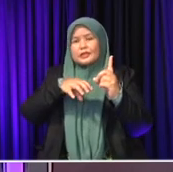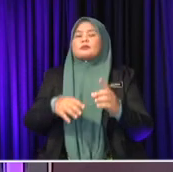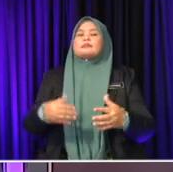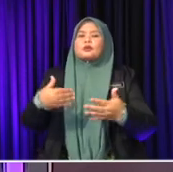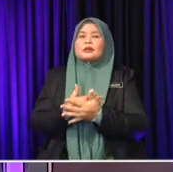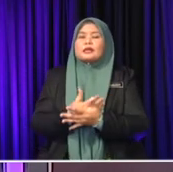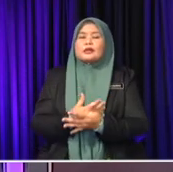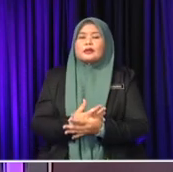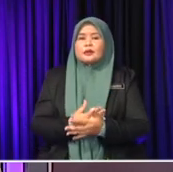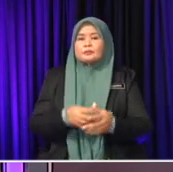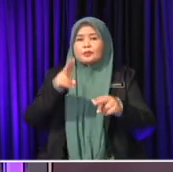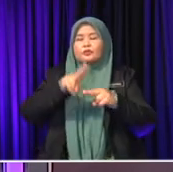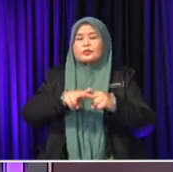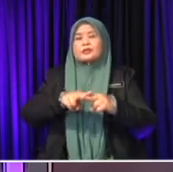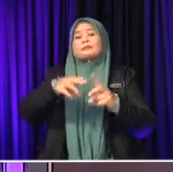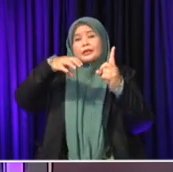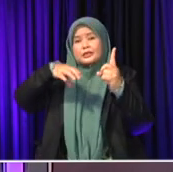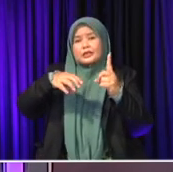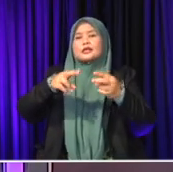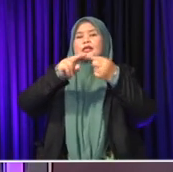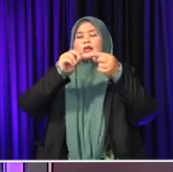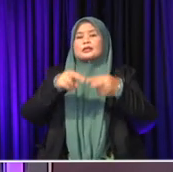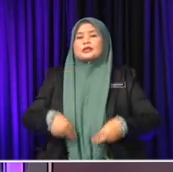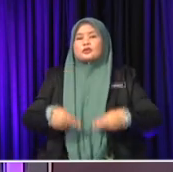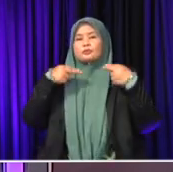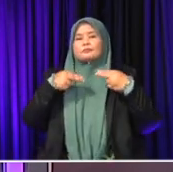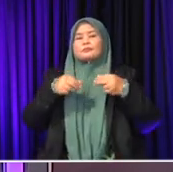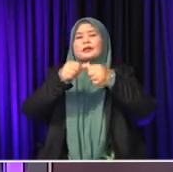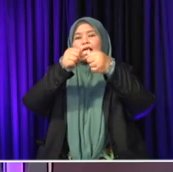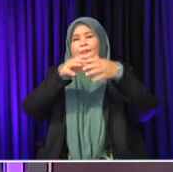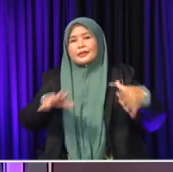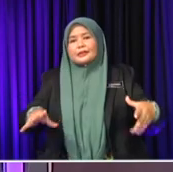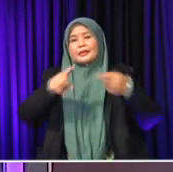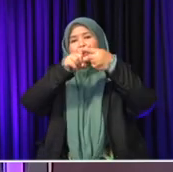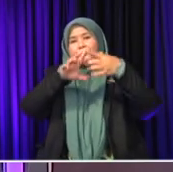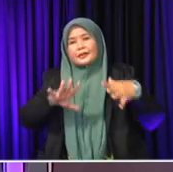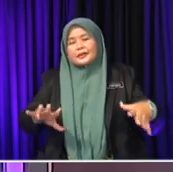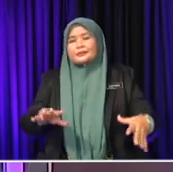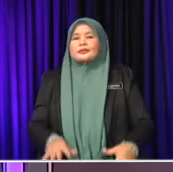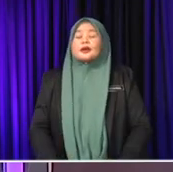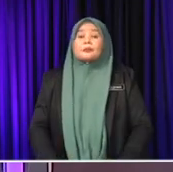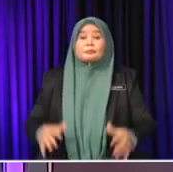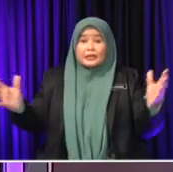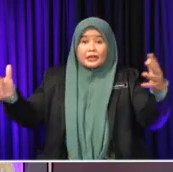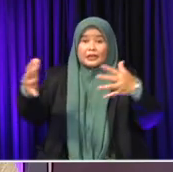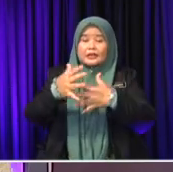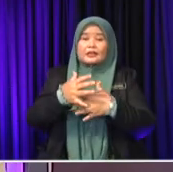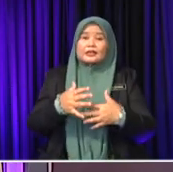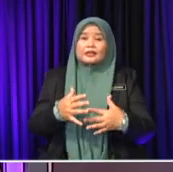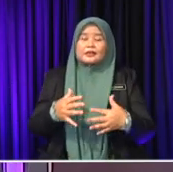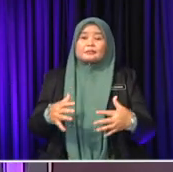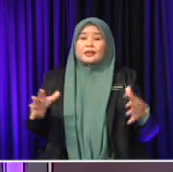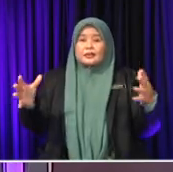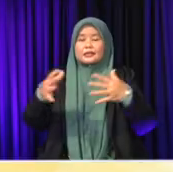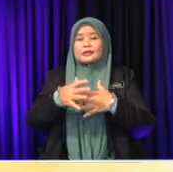aman dan damai dan seterusnya poin yang keempat menggalakkan integrasi